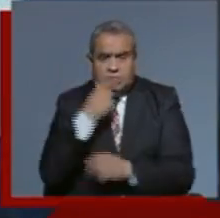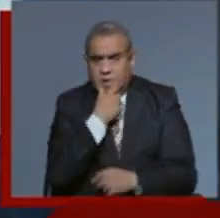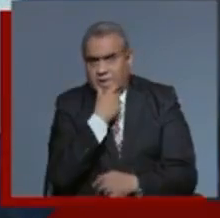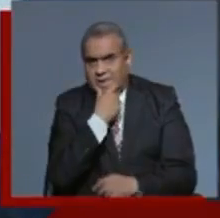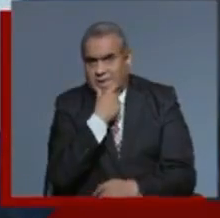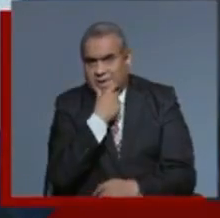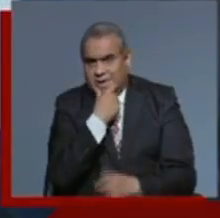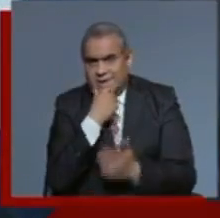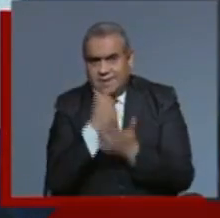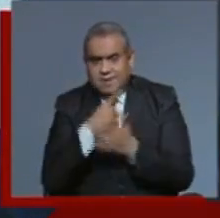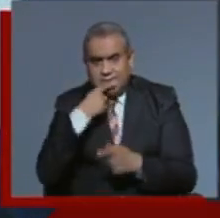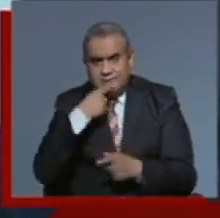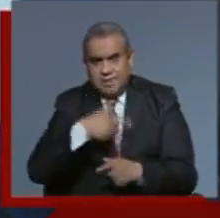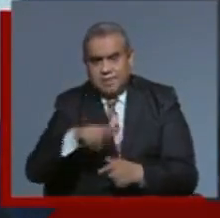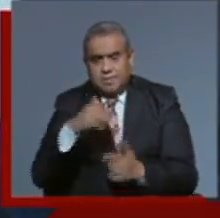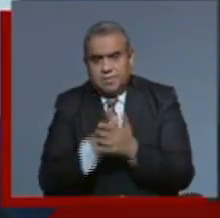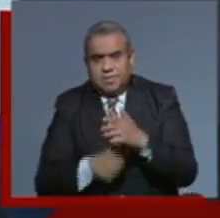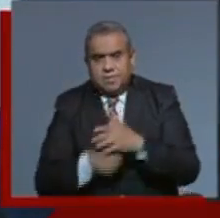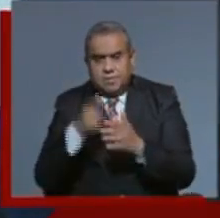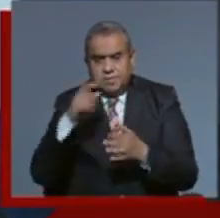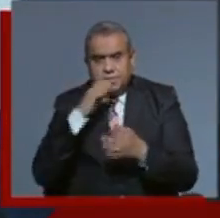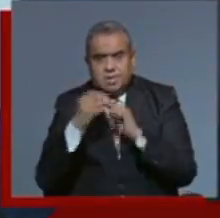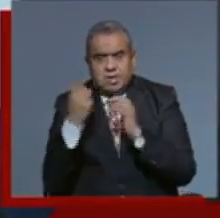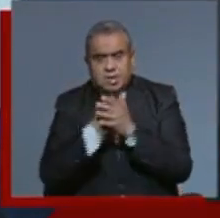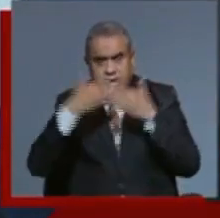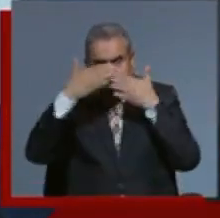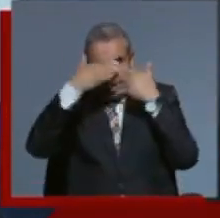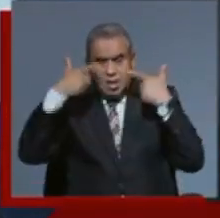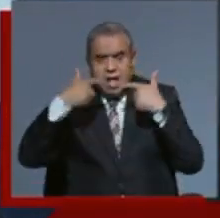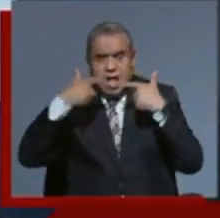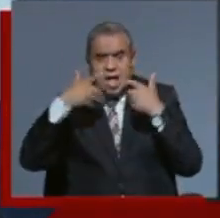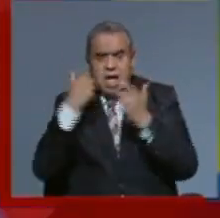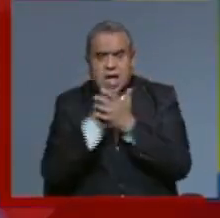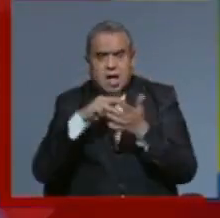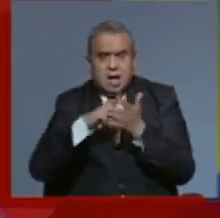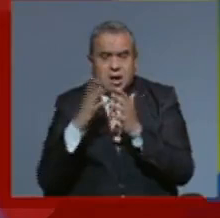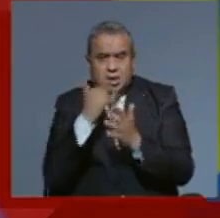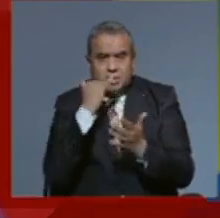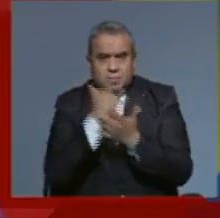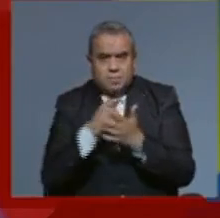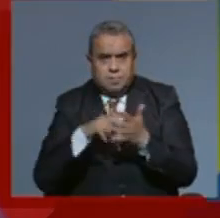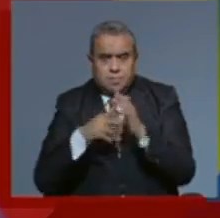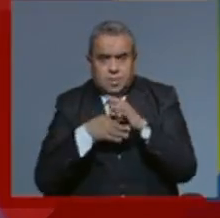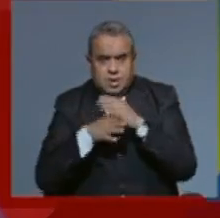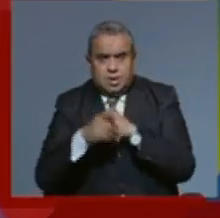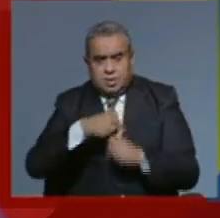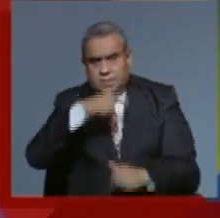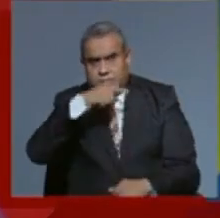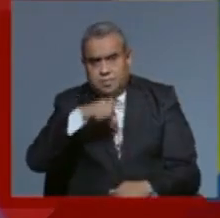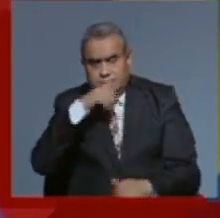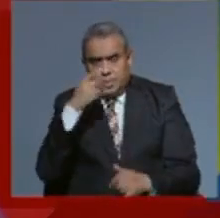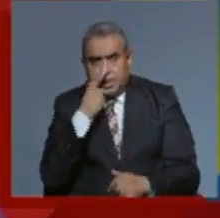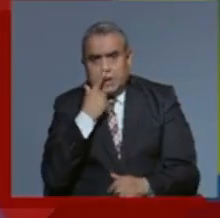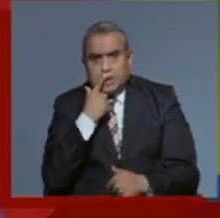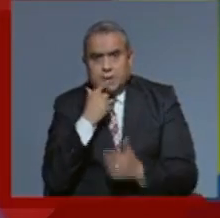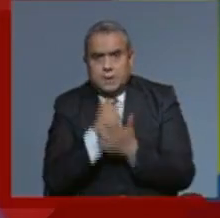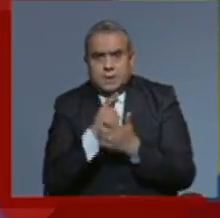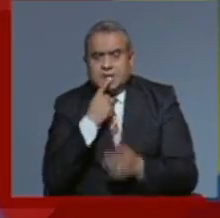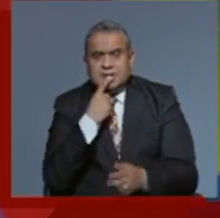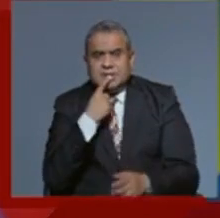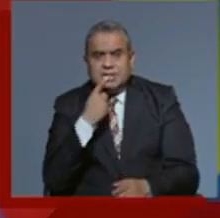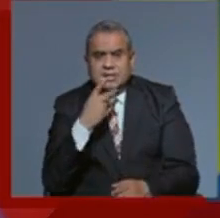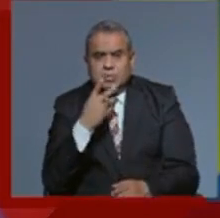ضد المنظمات الإرهابية التي، إن صح التعبير، في سنة 21